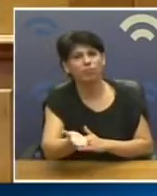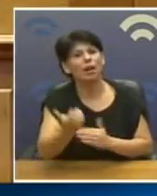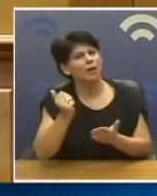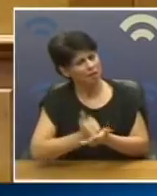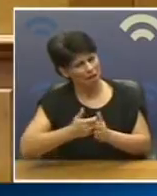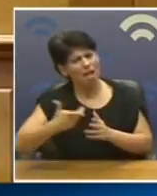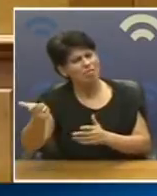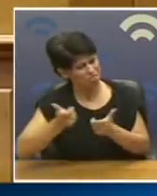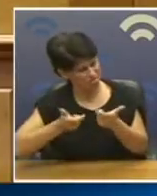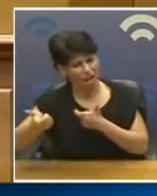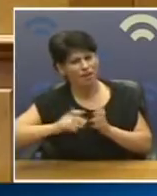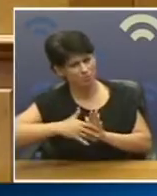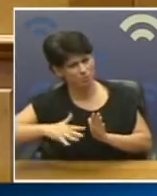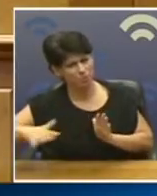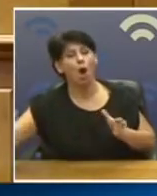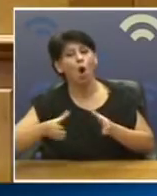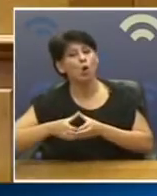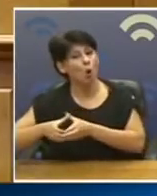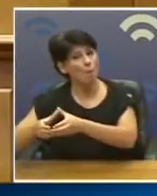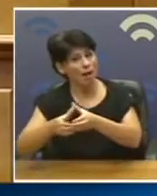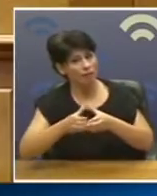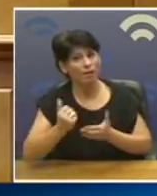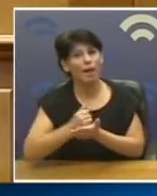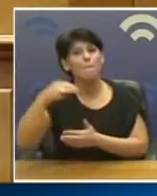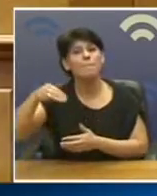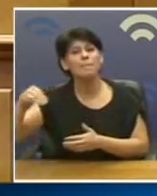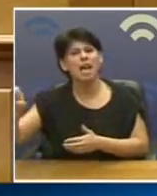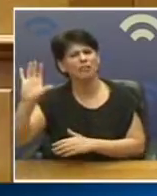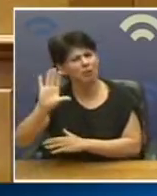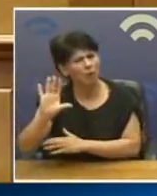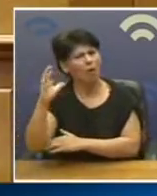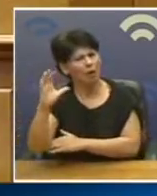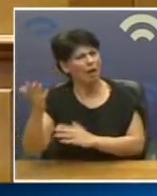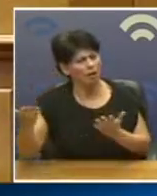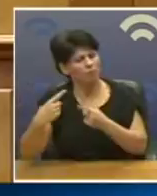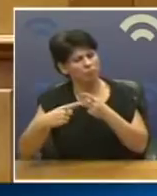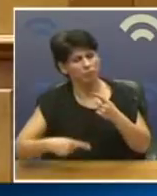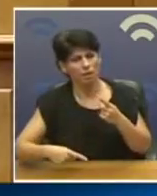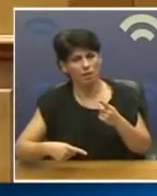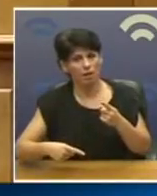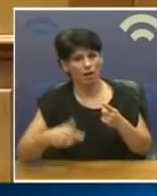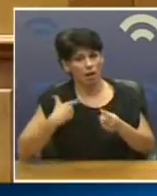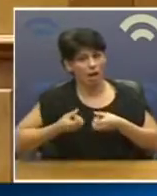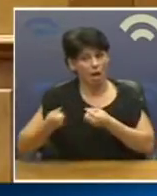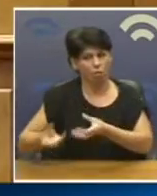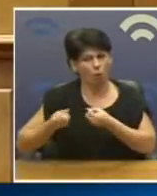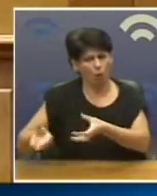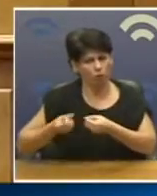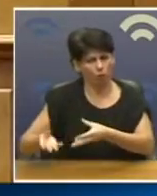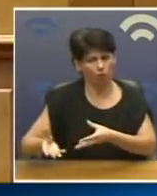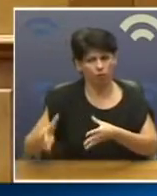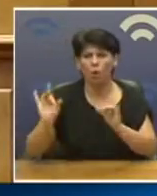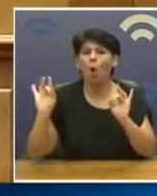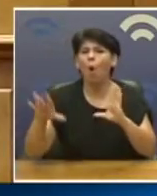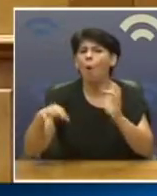θαλασσοδάνεια, προσκόμματα και μέσα μαζικής ενημέρωσης. Και για προηγούμενα, για αυτά που